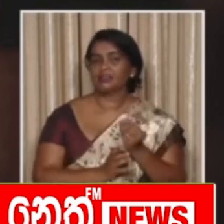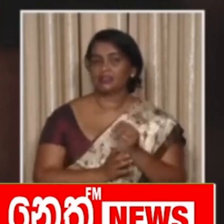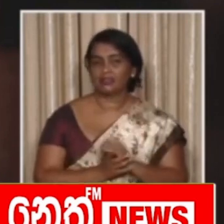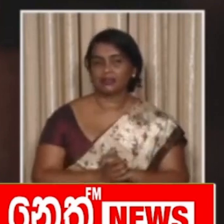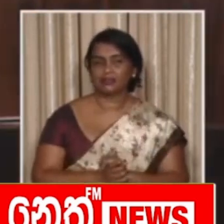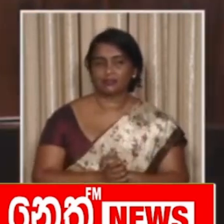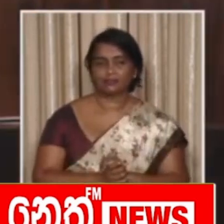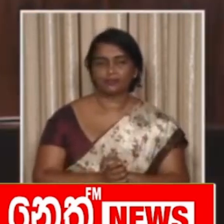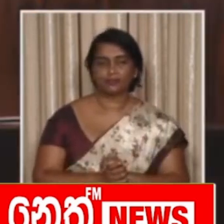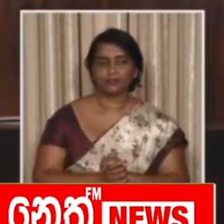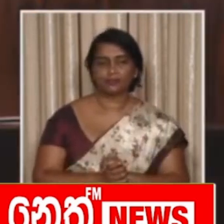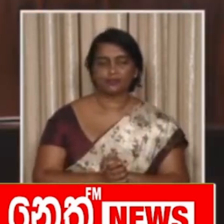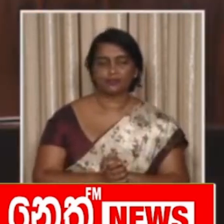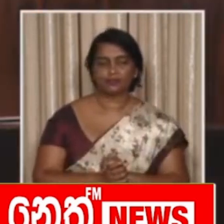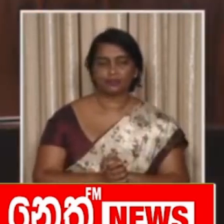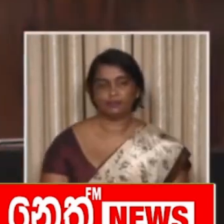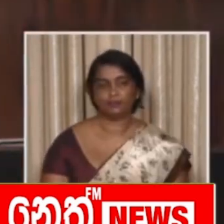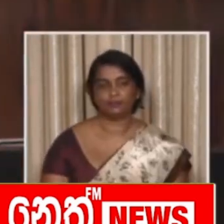उत्तर